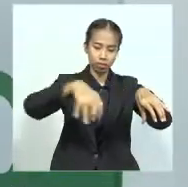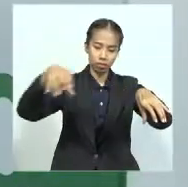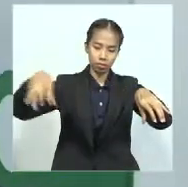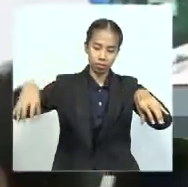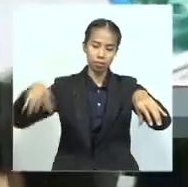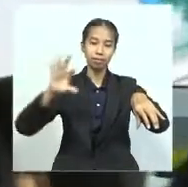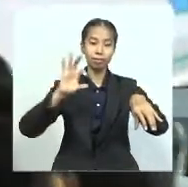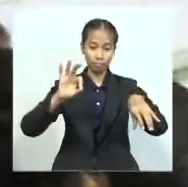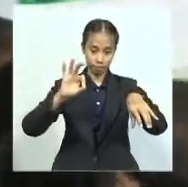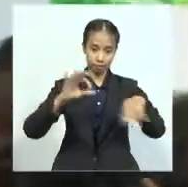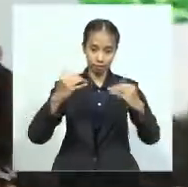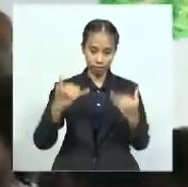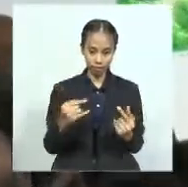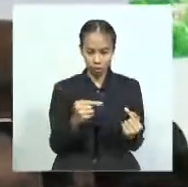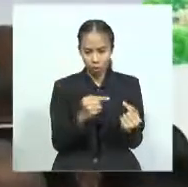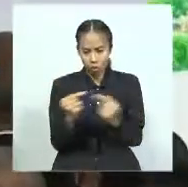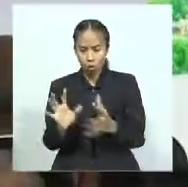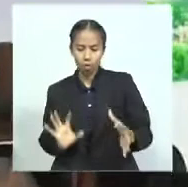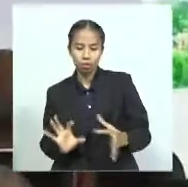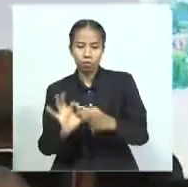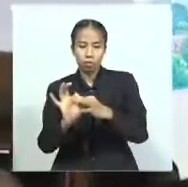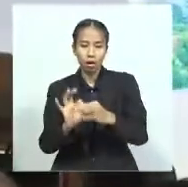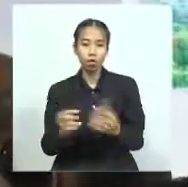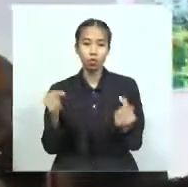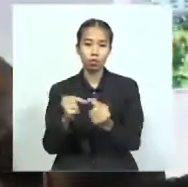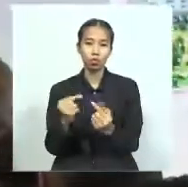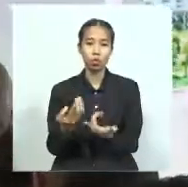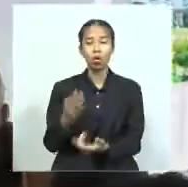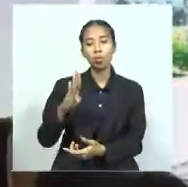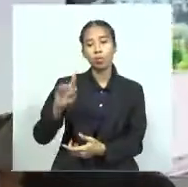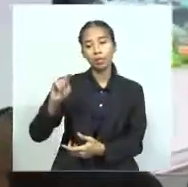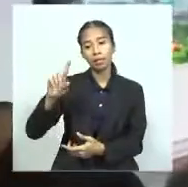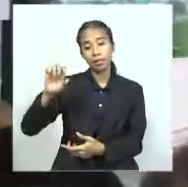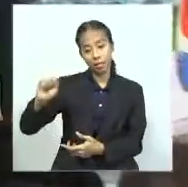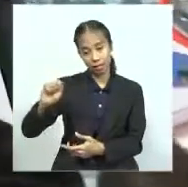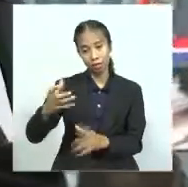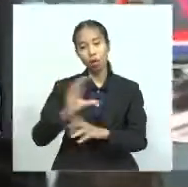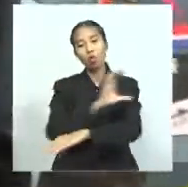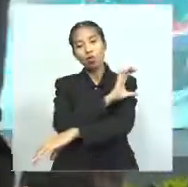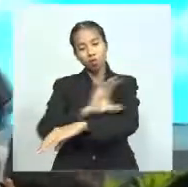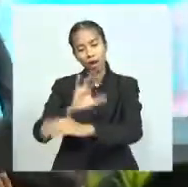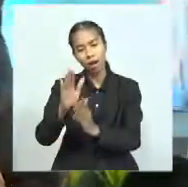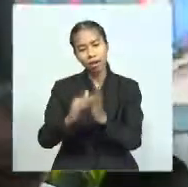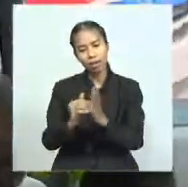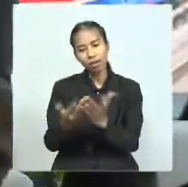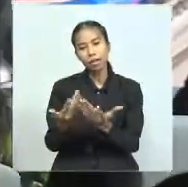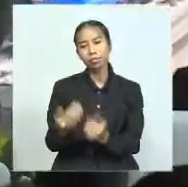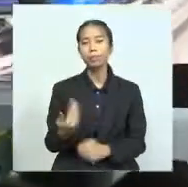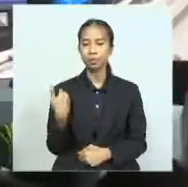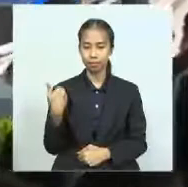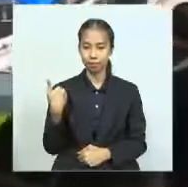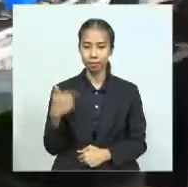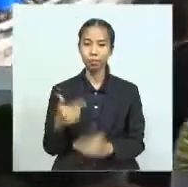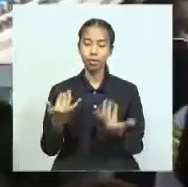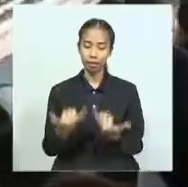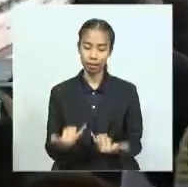เชื่อมต่อกับโครงการระบบขนส่งมวลชนกรุงเทพ BTS ส่วนต่อขยายสายสุขุมวิทตอนที่1ช่วงอ่อนนุชแบริ่ง